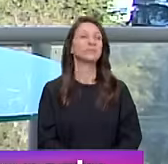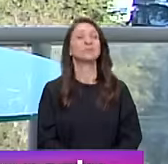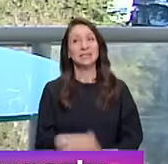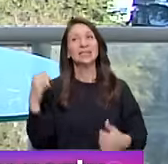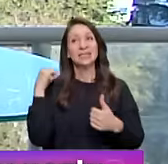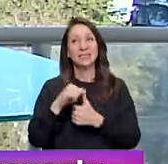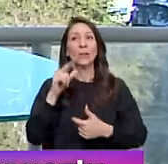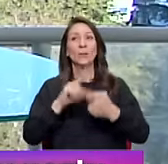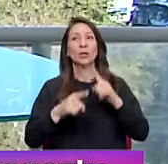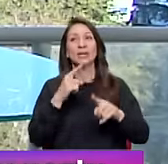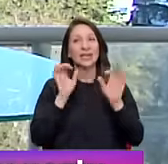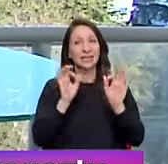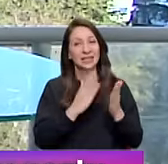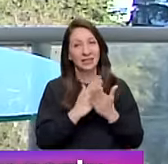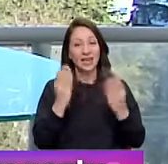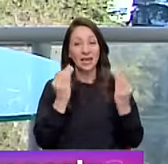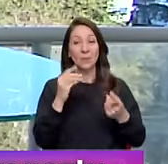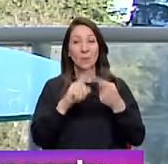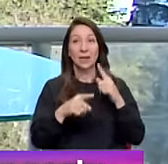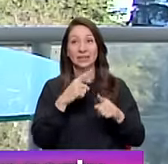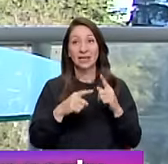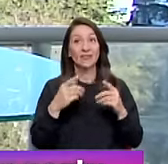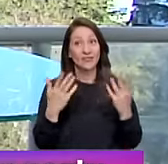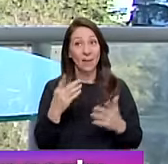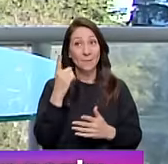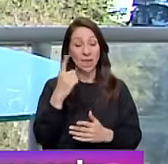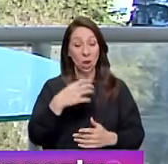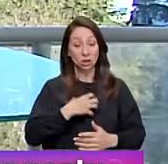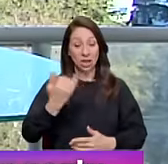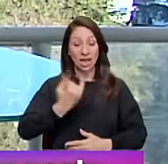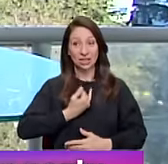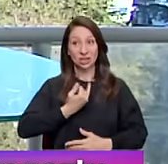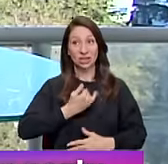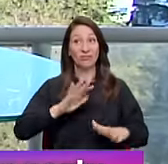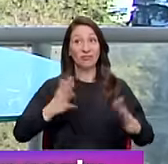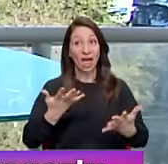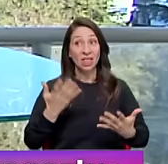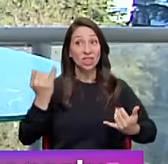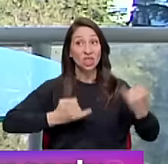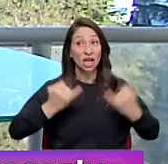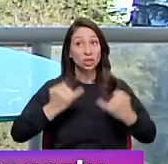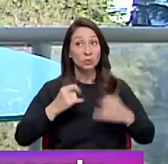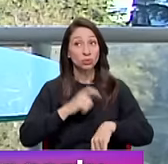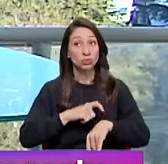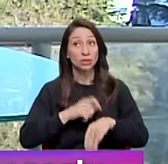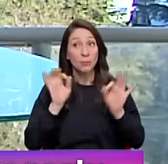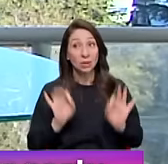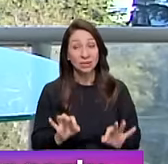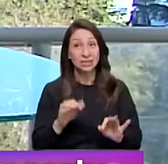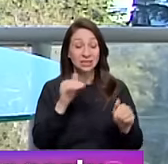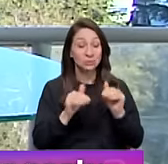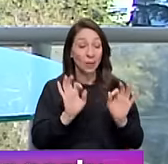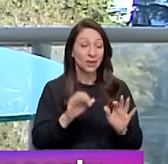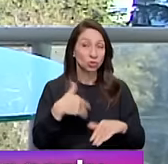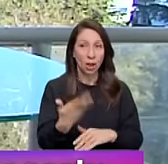Yine siyasetten devam edelim. İyi Parti'de de bir öz eleştiri ya da tartışma süreci başladı seçimin hemen